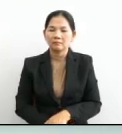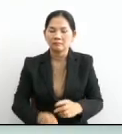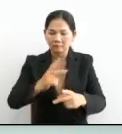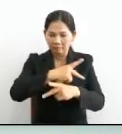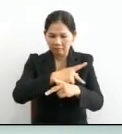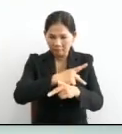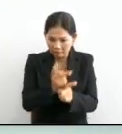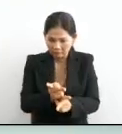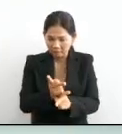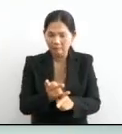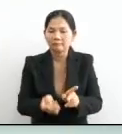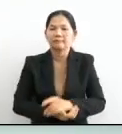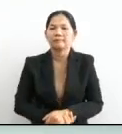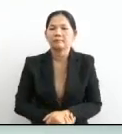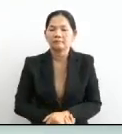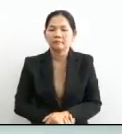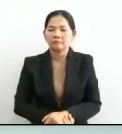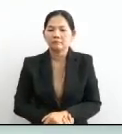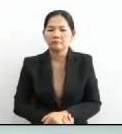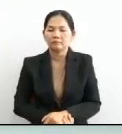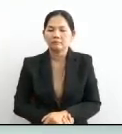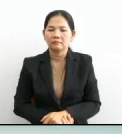nâng phò lật